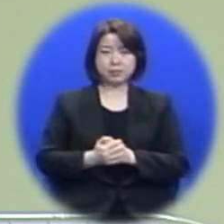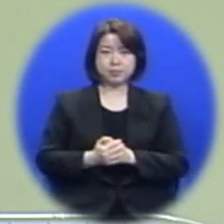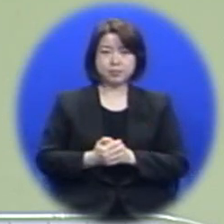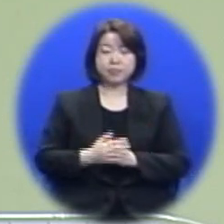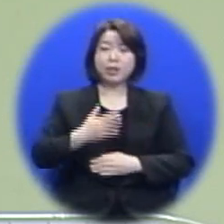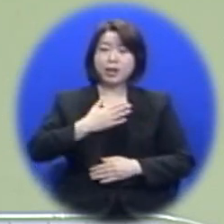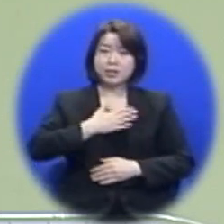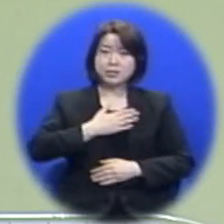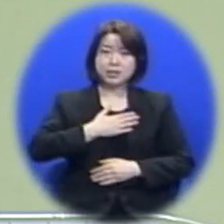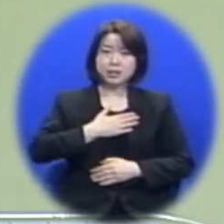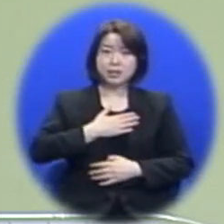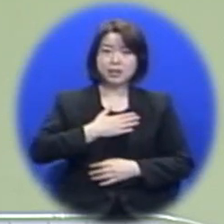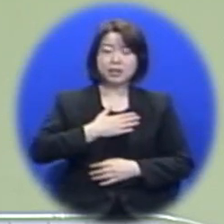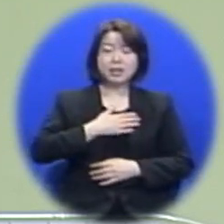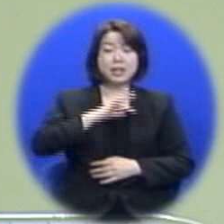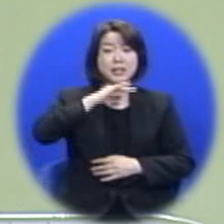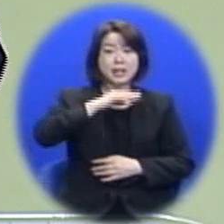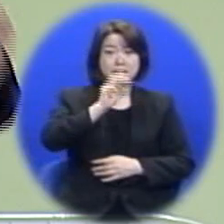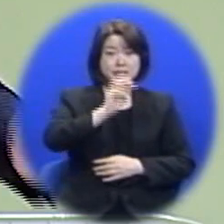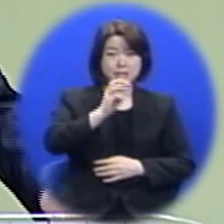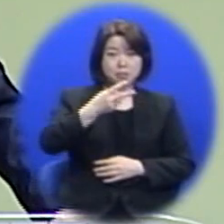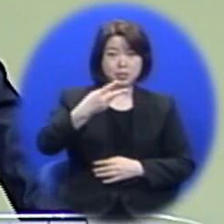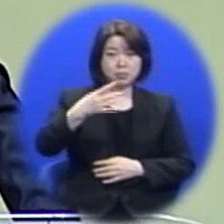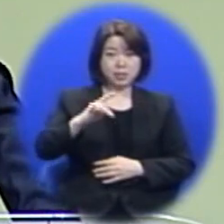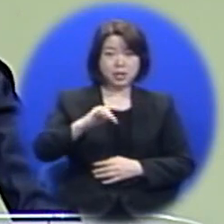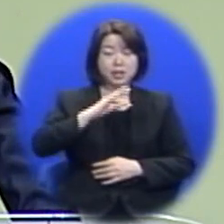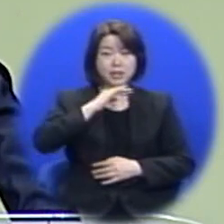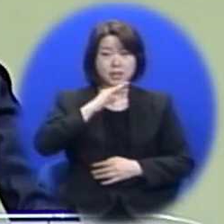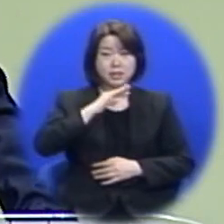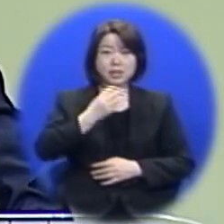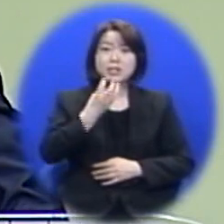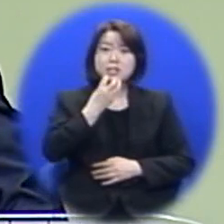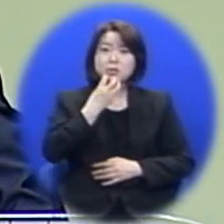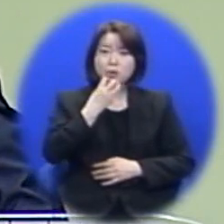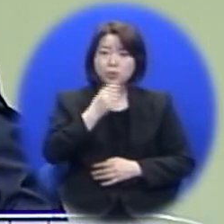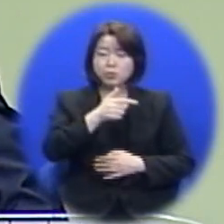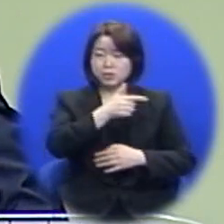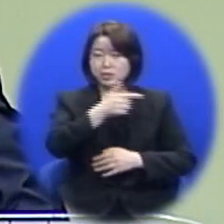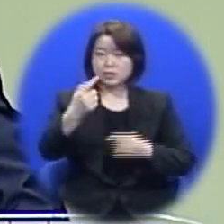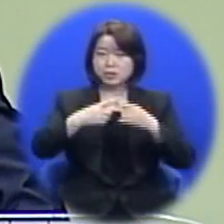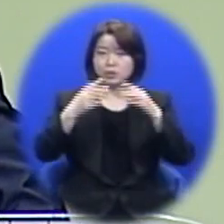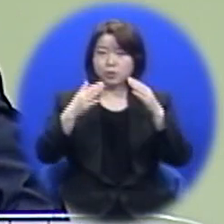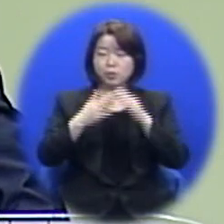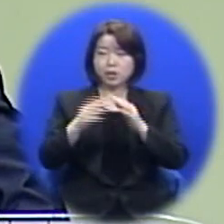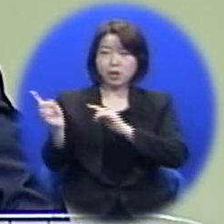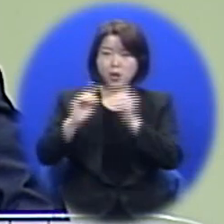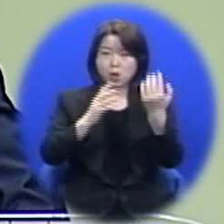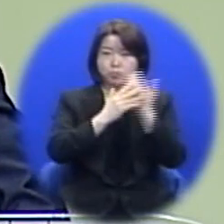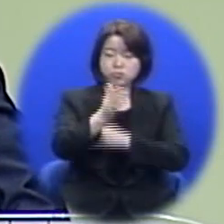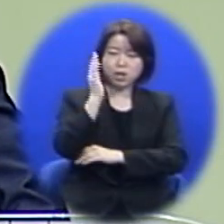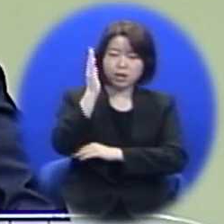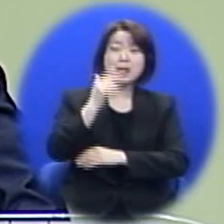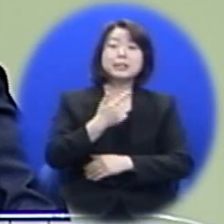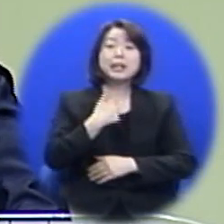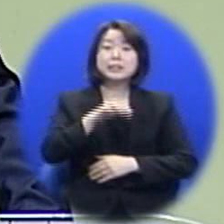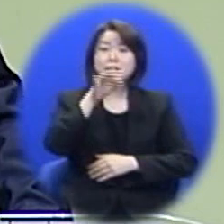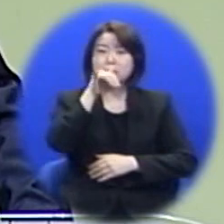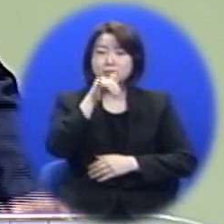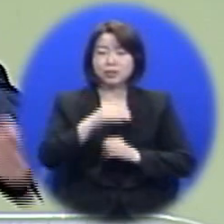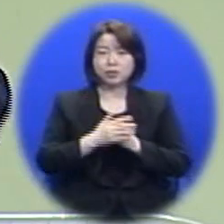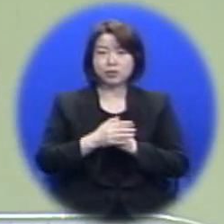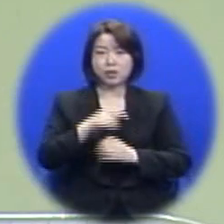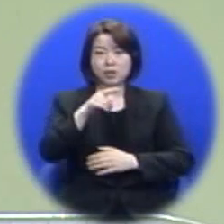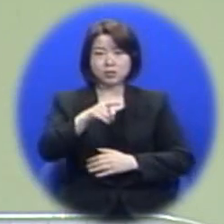제가 30대 나이에 서울의 큰 교회의 붕 1 강사가 됐던 적이 있었는데 그